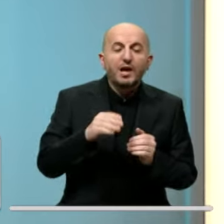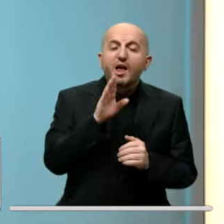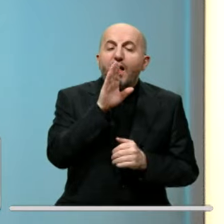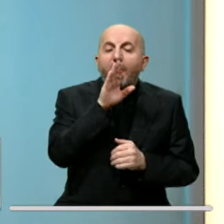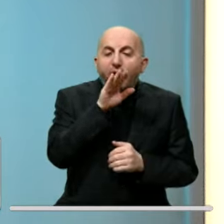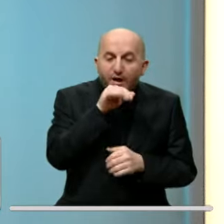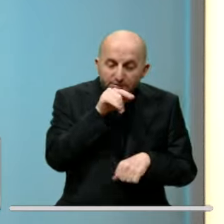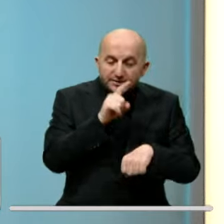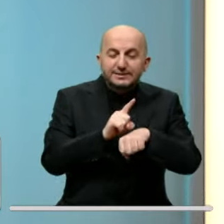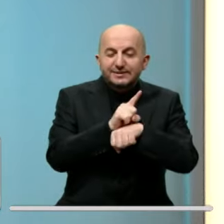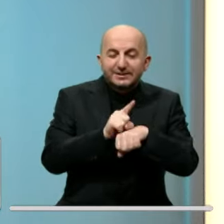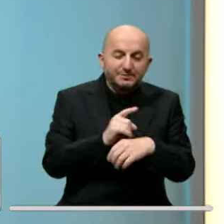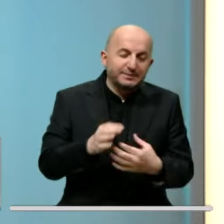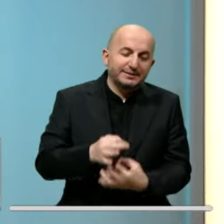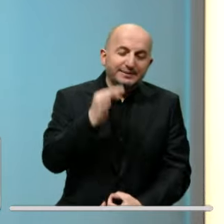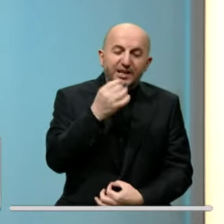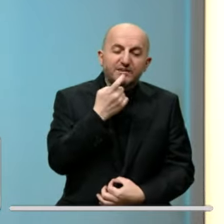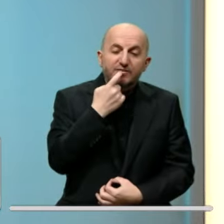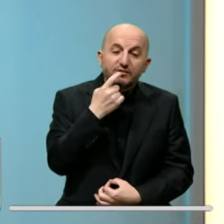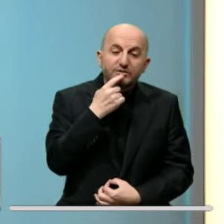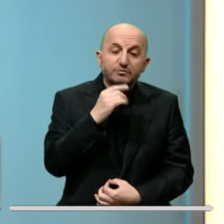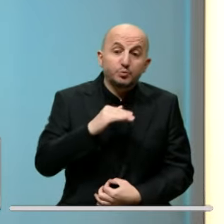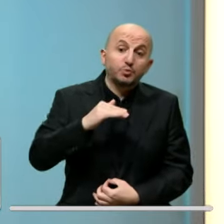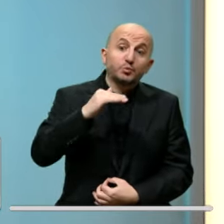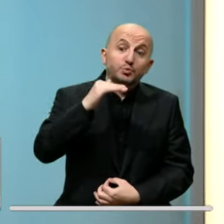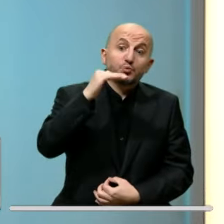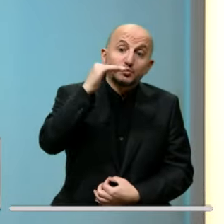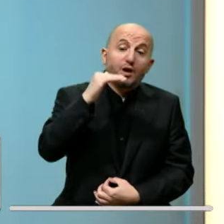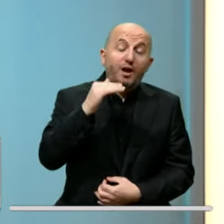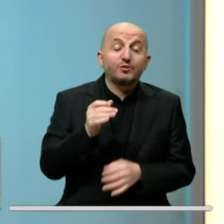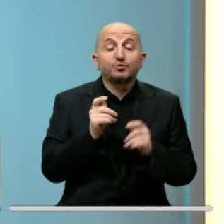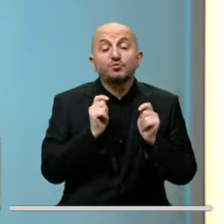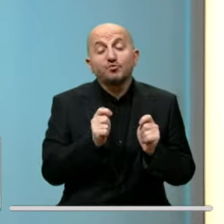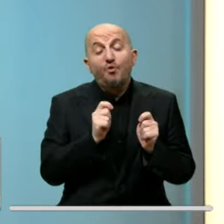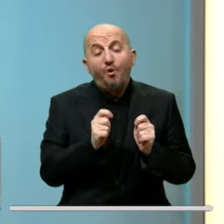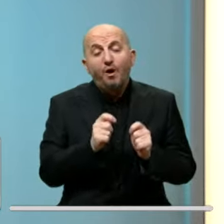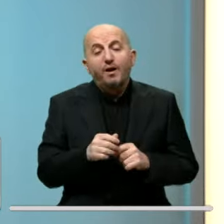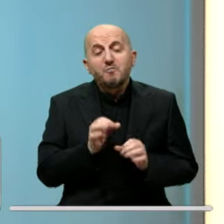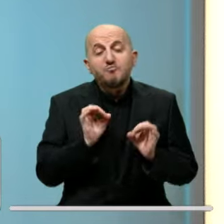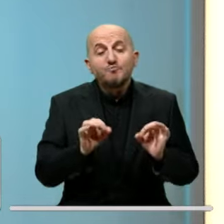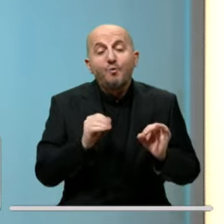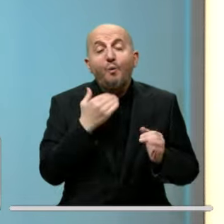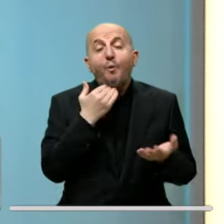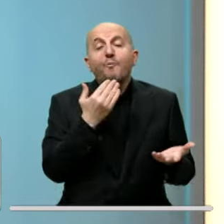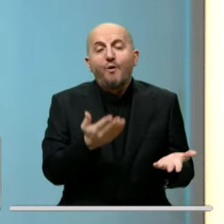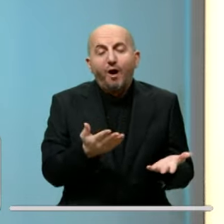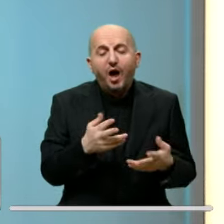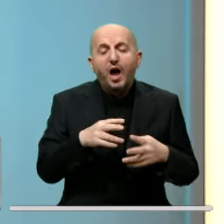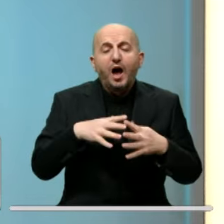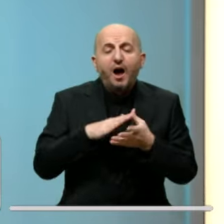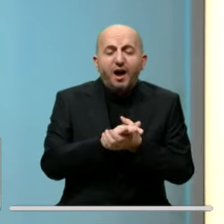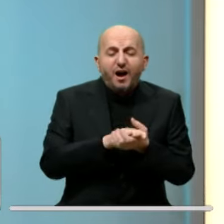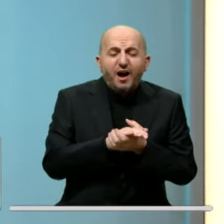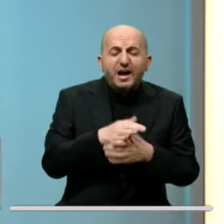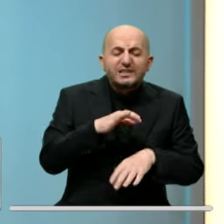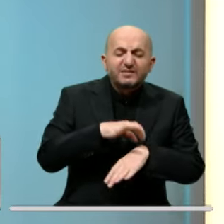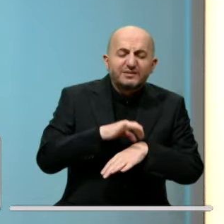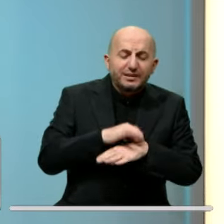yaşlarda insanın yaşı biraz daha ilerlediği zaman pek mümkün gözükmüyor. Gerek ayaklarındaki rahatsızlıktan